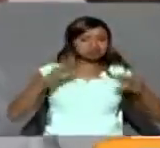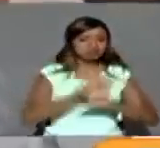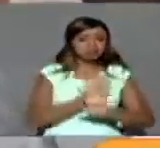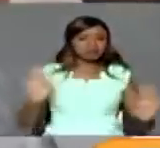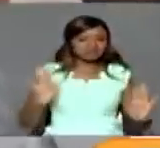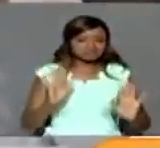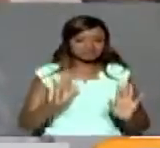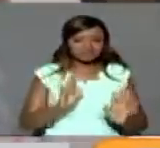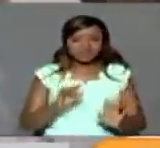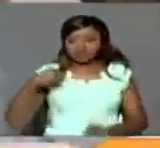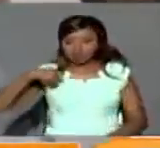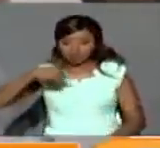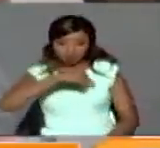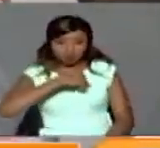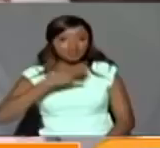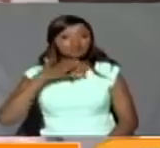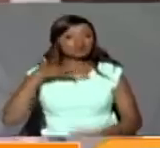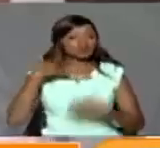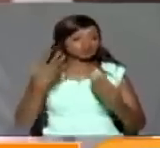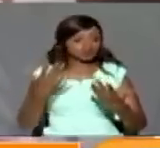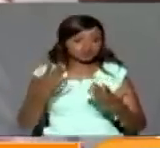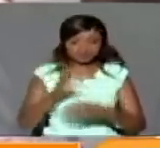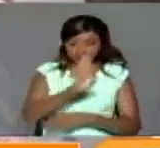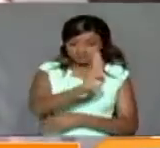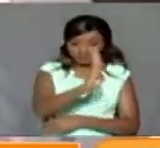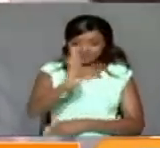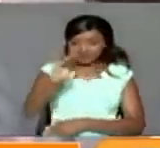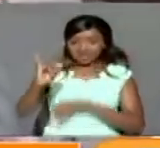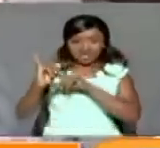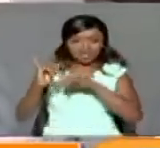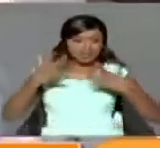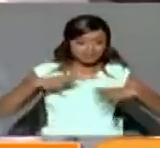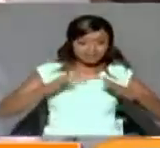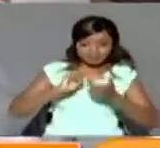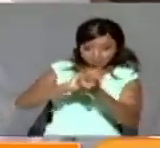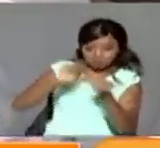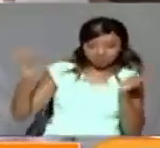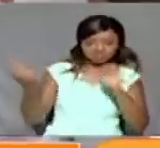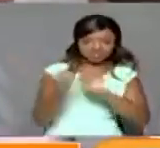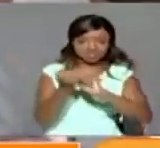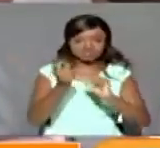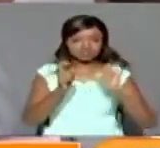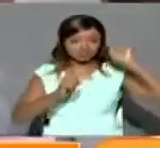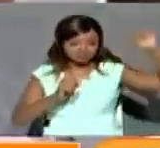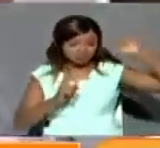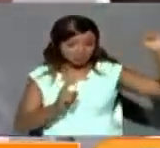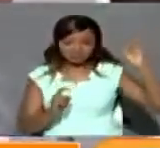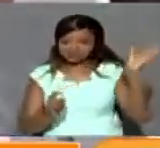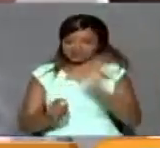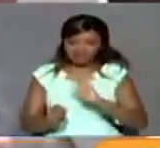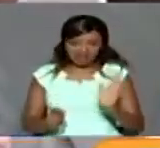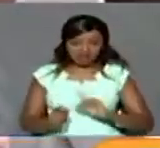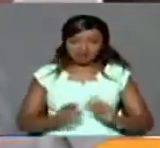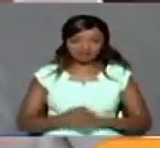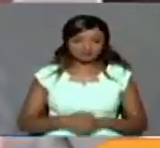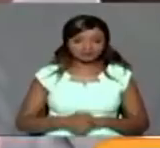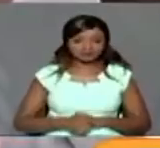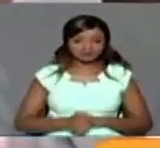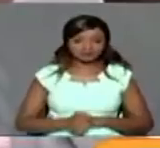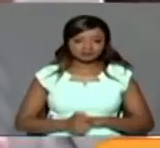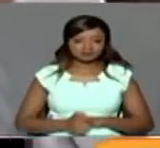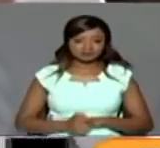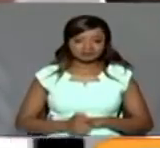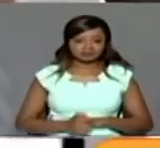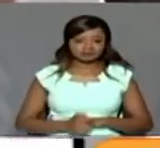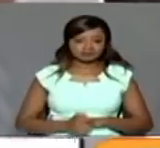ya kwamba hii BBI haijatekwa nyara na wanasiasa na kufanywa eti ni mahali ya watu